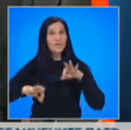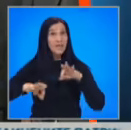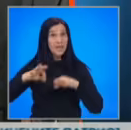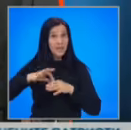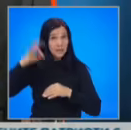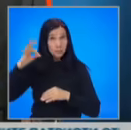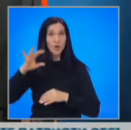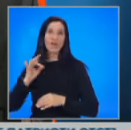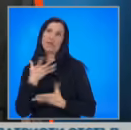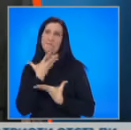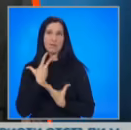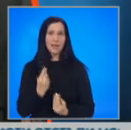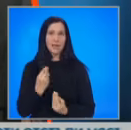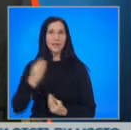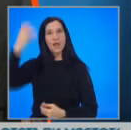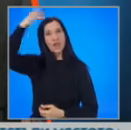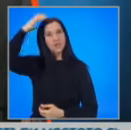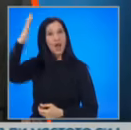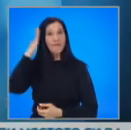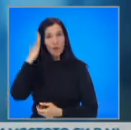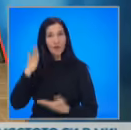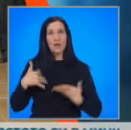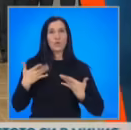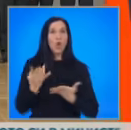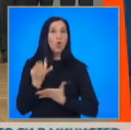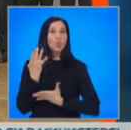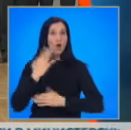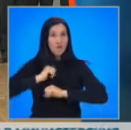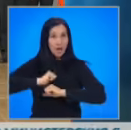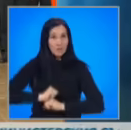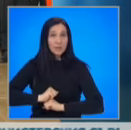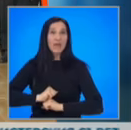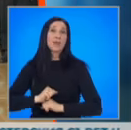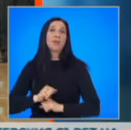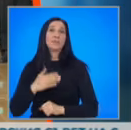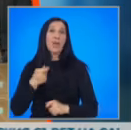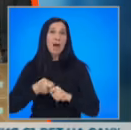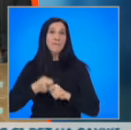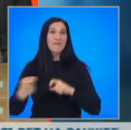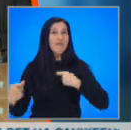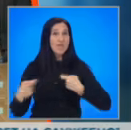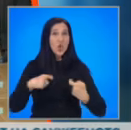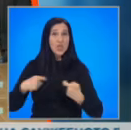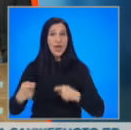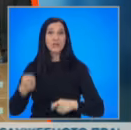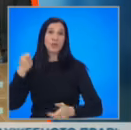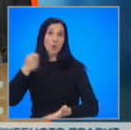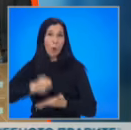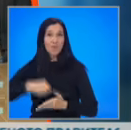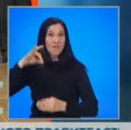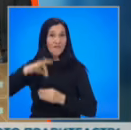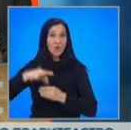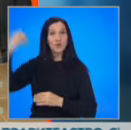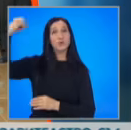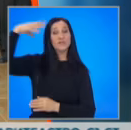Радев е прекрасен, а държавният глава поиска от новия кабинет да води война с купения вод и да се осветят, доколкото